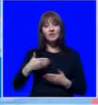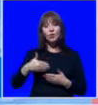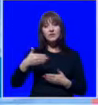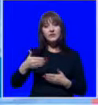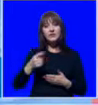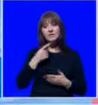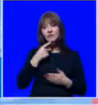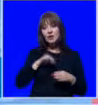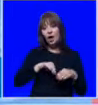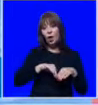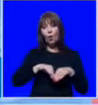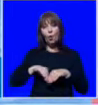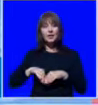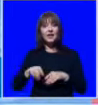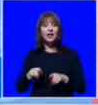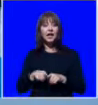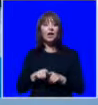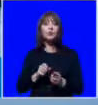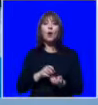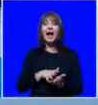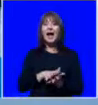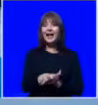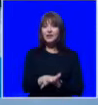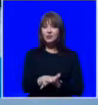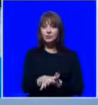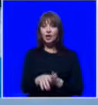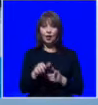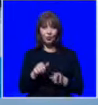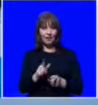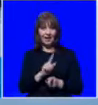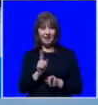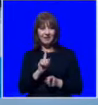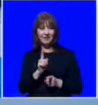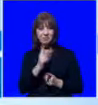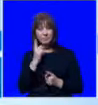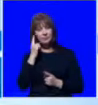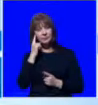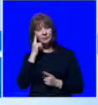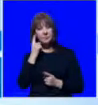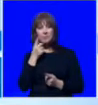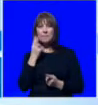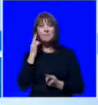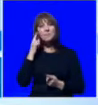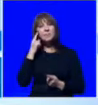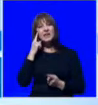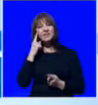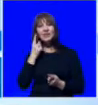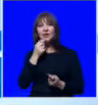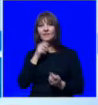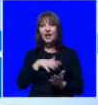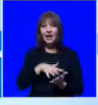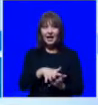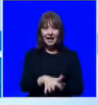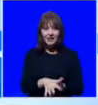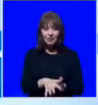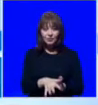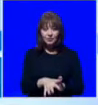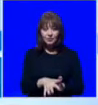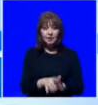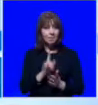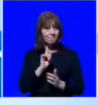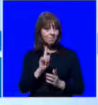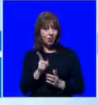задели за какъв като е риска? Разходи? Че това е непредвидим разход и по този начин можете какво да не ви излязат сметките